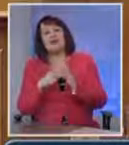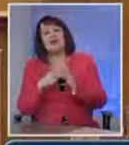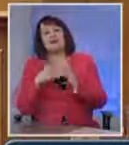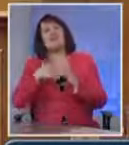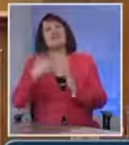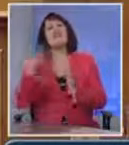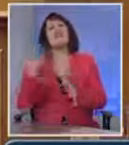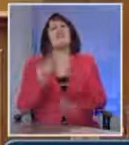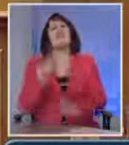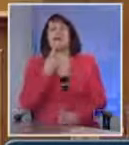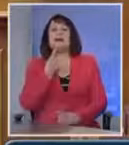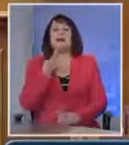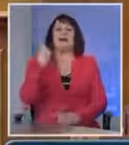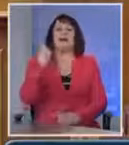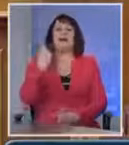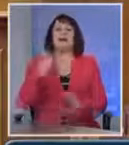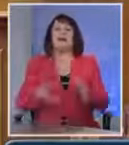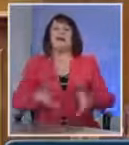2015. Προεδρικό Μέγαρο.